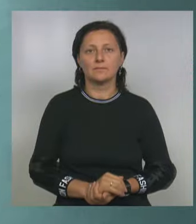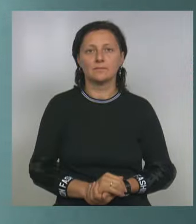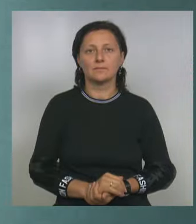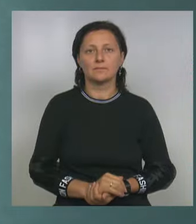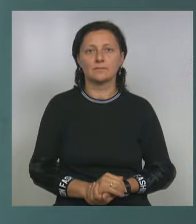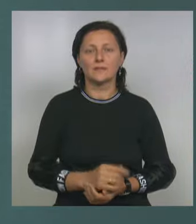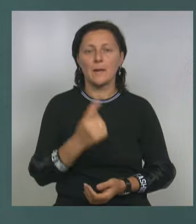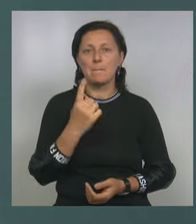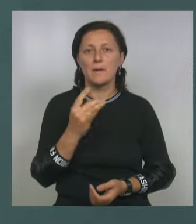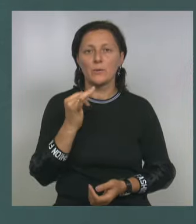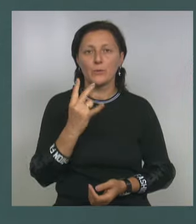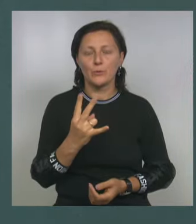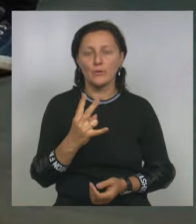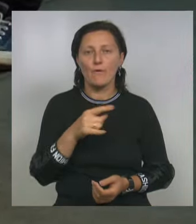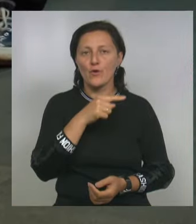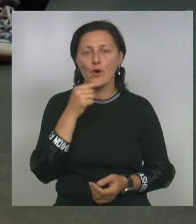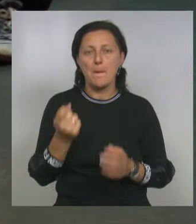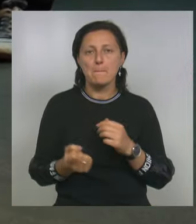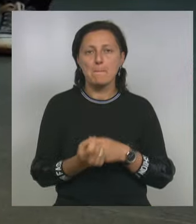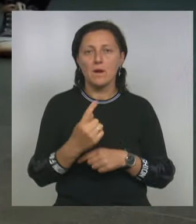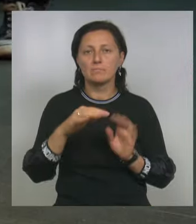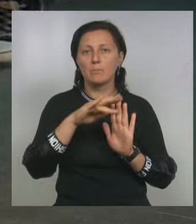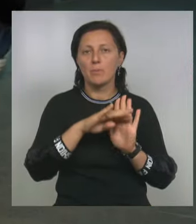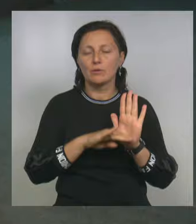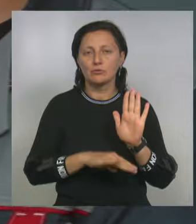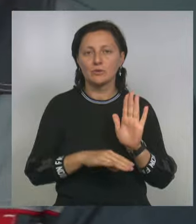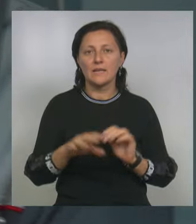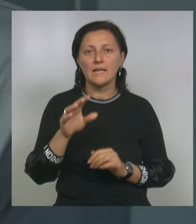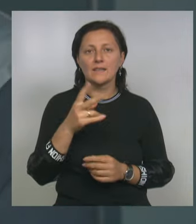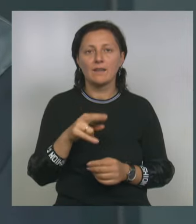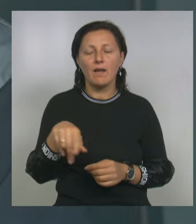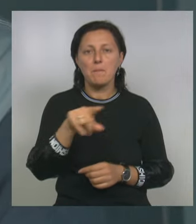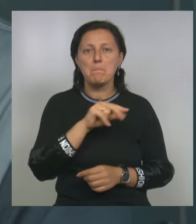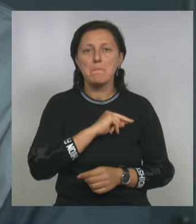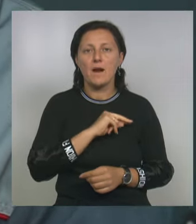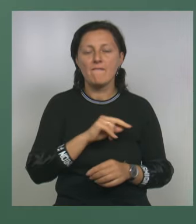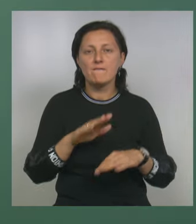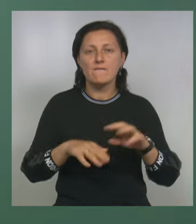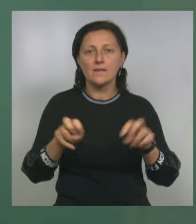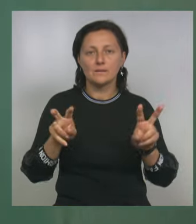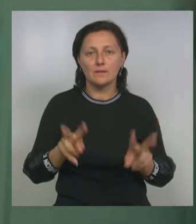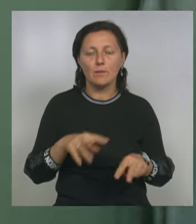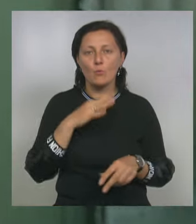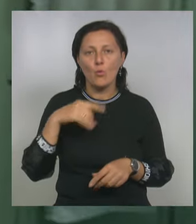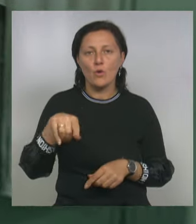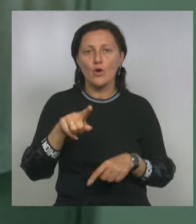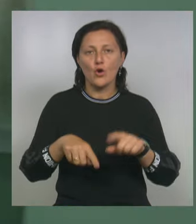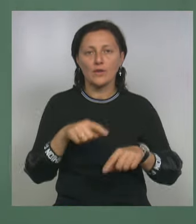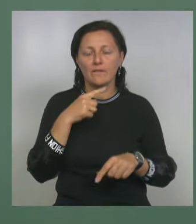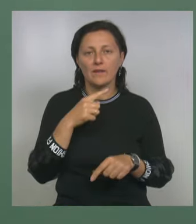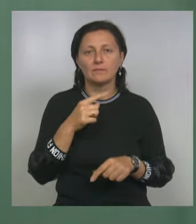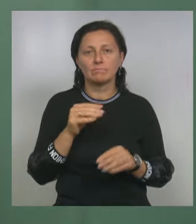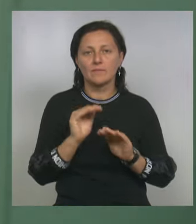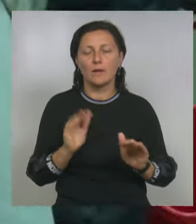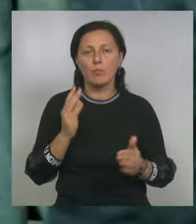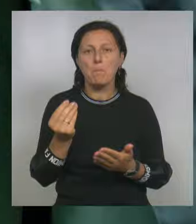К 1 июня в России появится перечень рекомендованных для подростков профессий. И многие родители уже говорят, что их дети будут подрабатывать